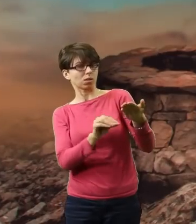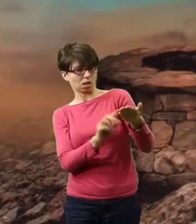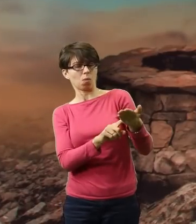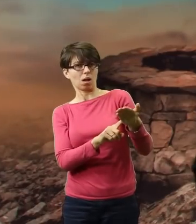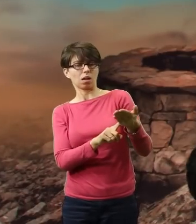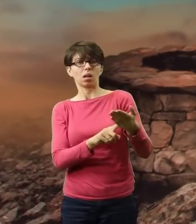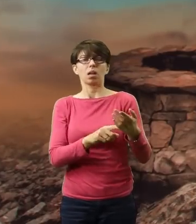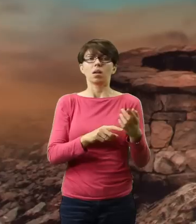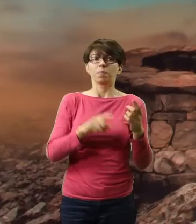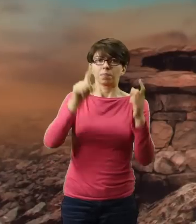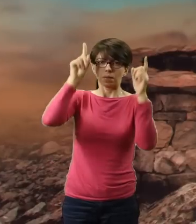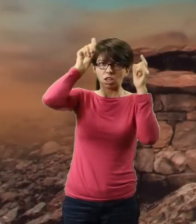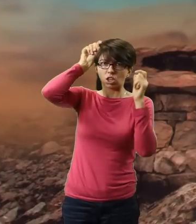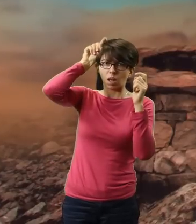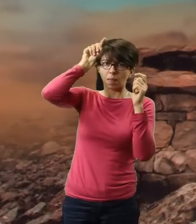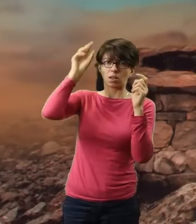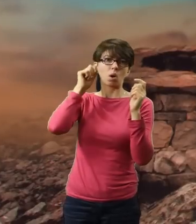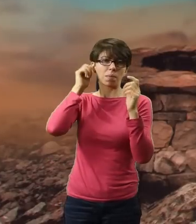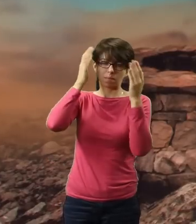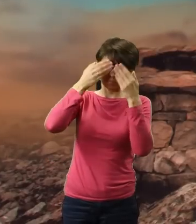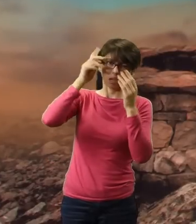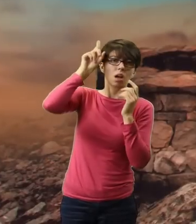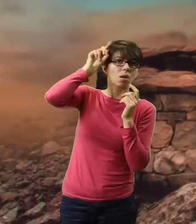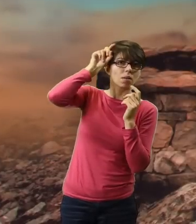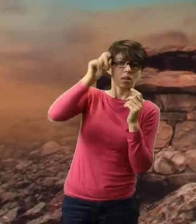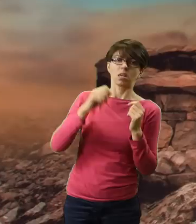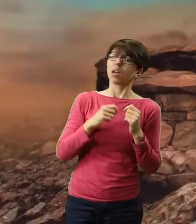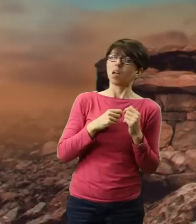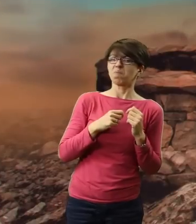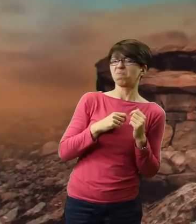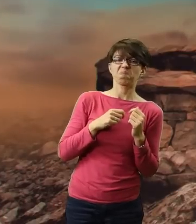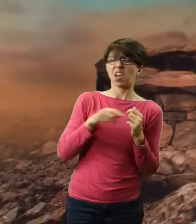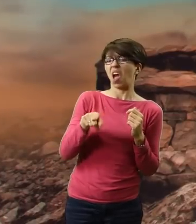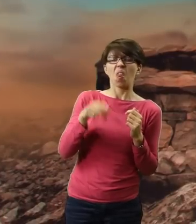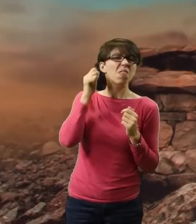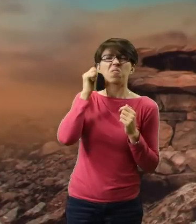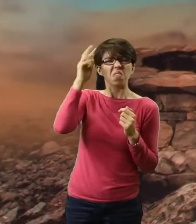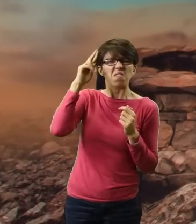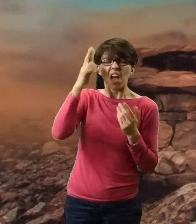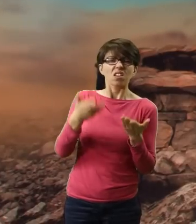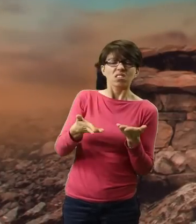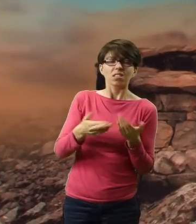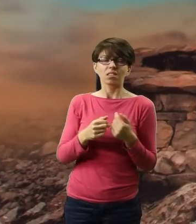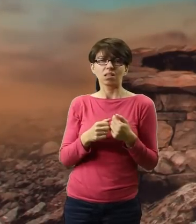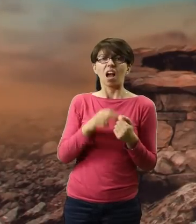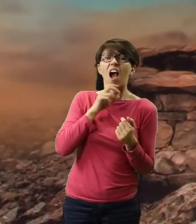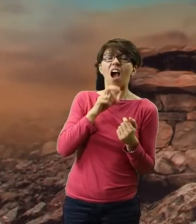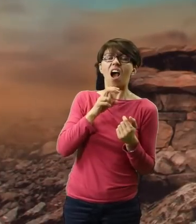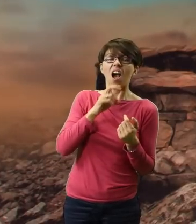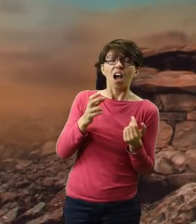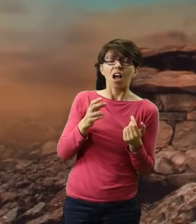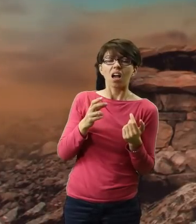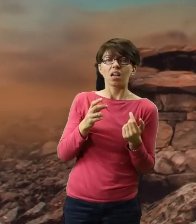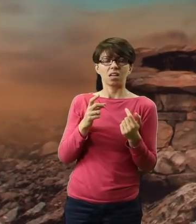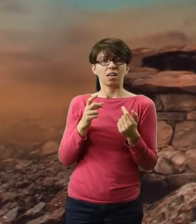nai tej kobiecie zły duch a w momencie sprawowania rytuał egzorcyzmu jest moment